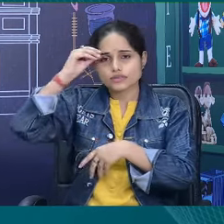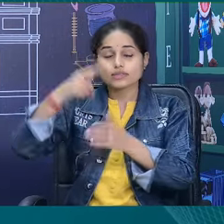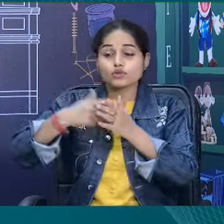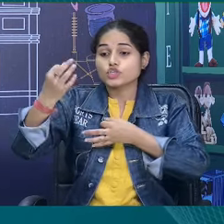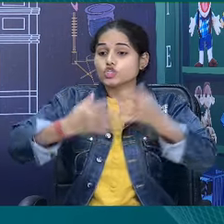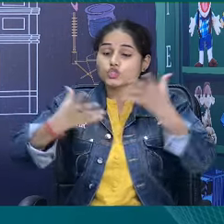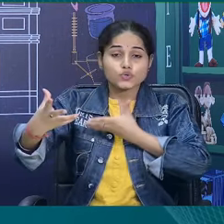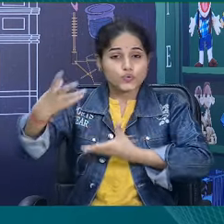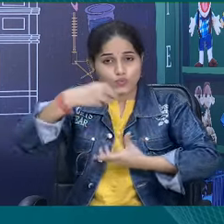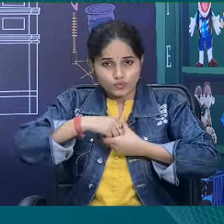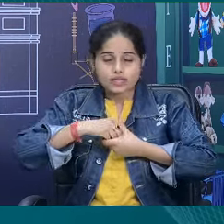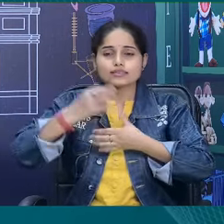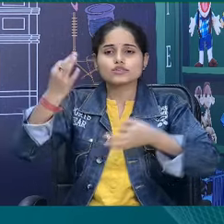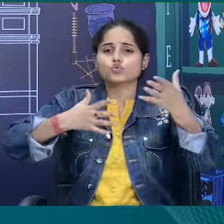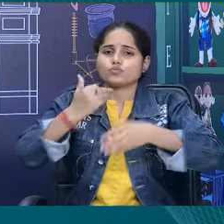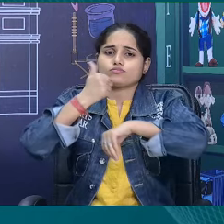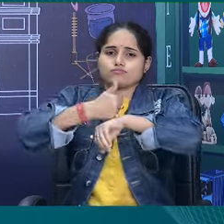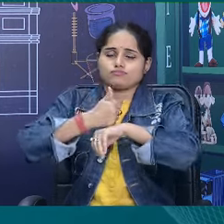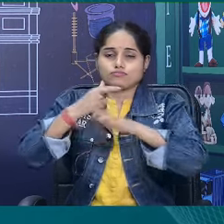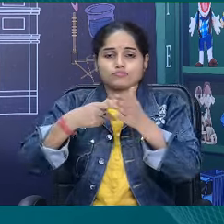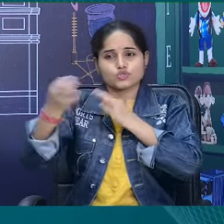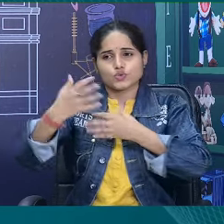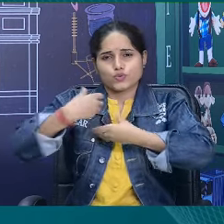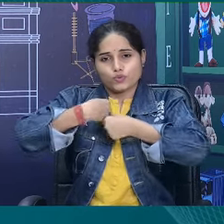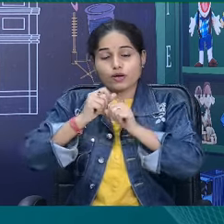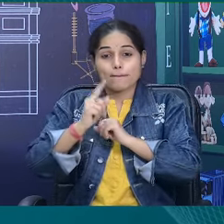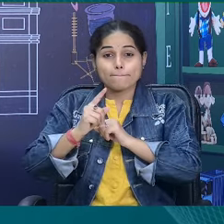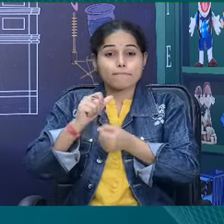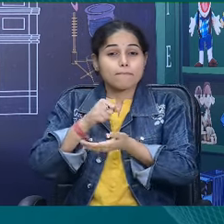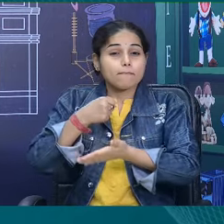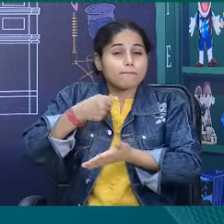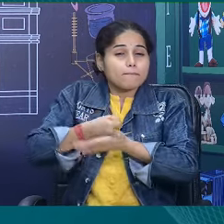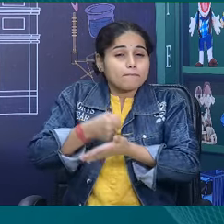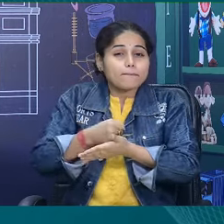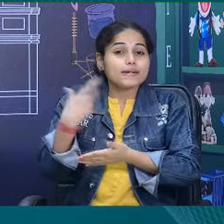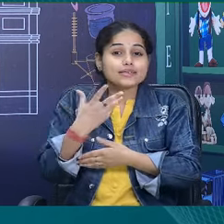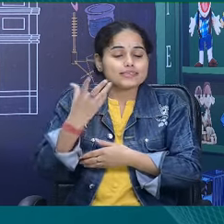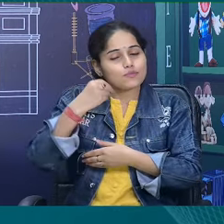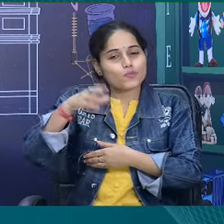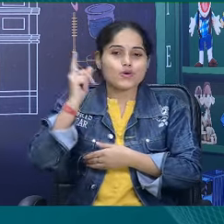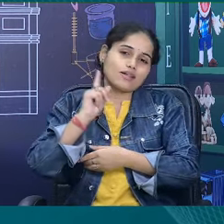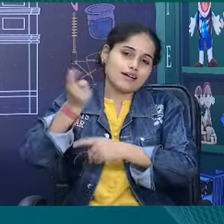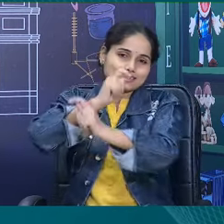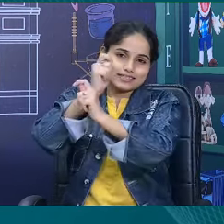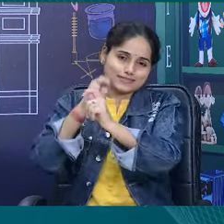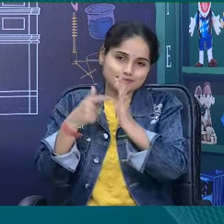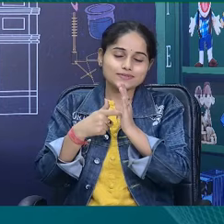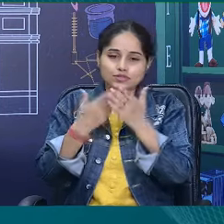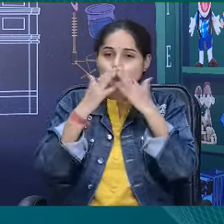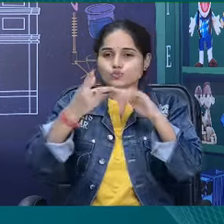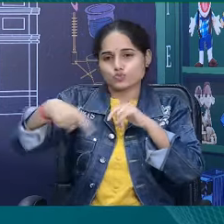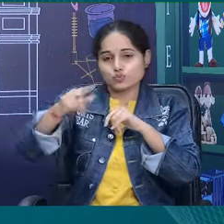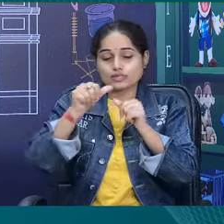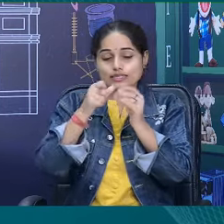चीजें आप क्रिएट करें बट बेस उन्हीं को मान कर के चले तो यह बहुत इंपॉर्टेंट है सर और मैं यह चाहूंगी कि बच्चे जरूर इस आर्ट